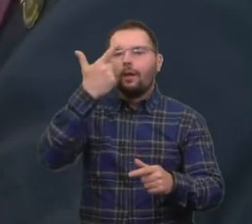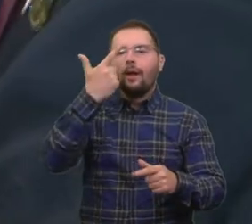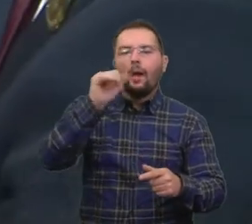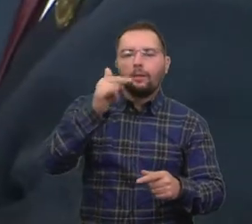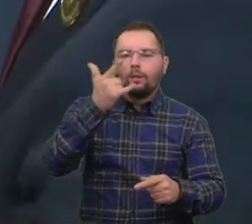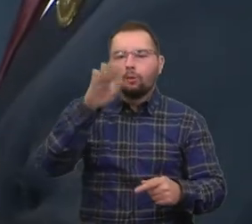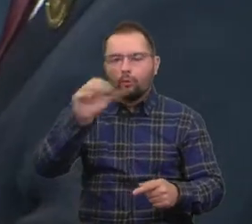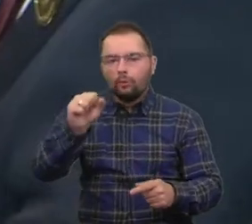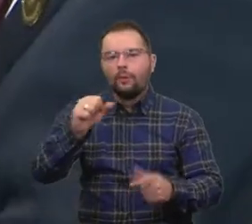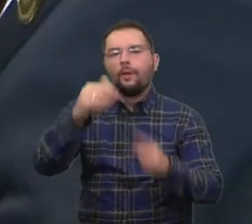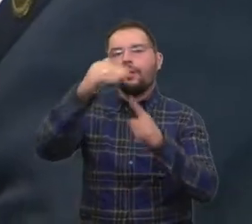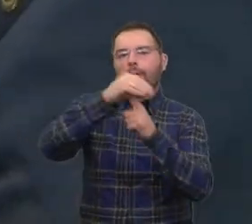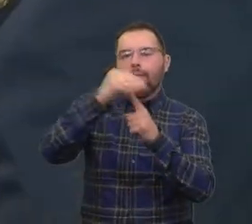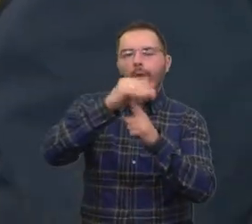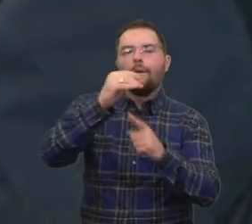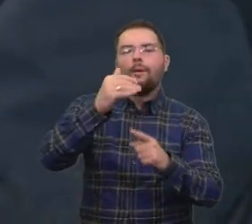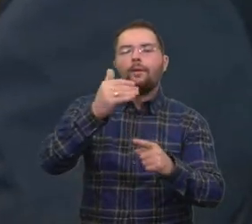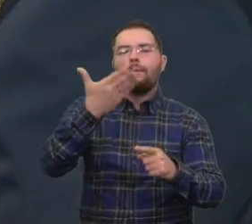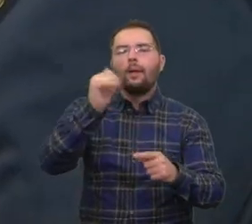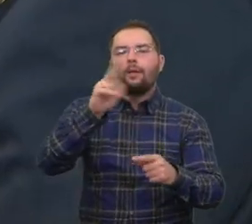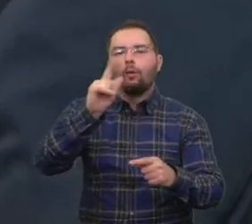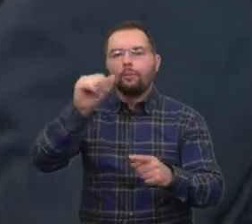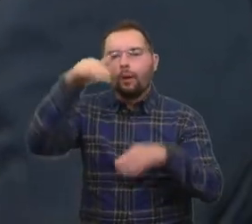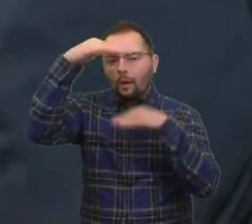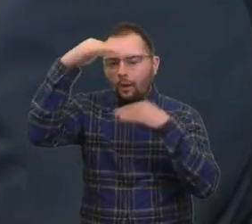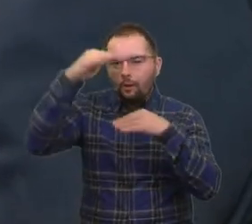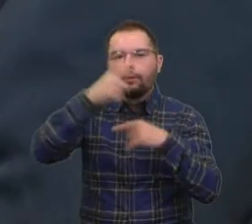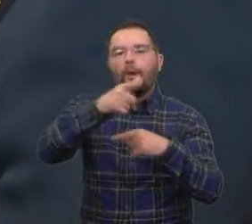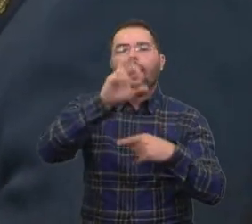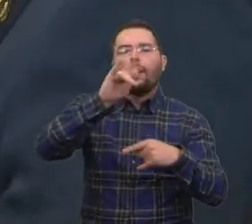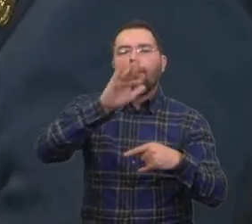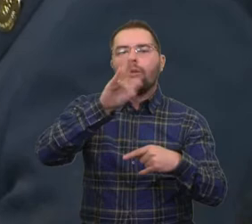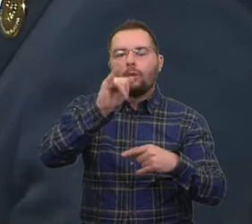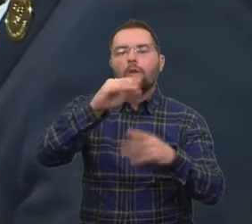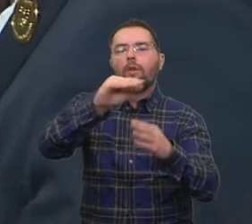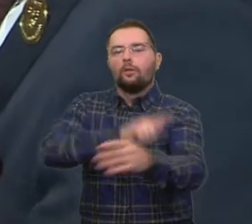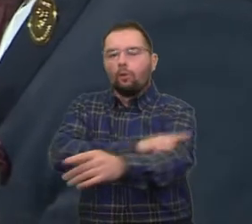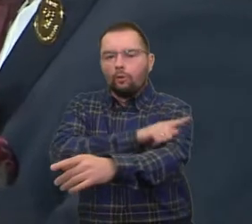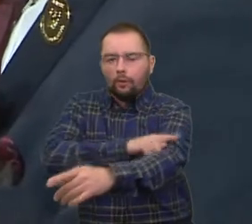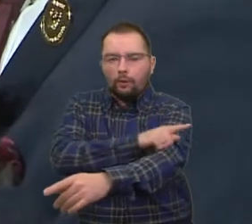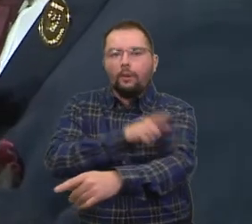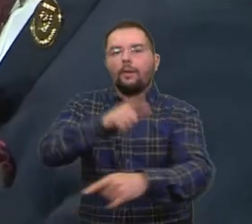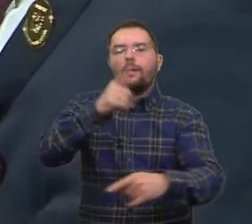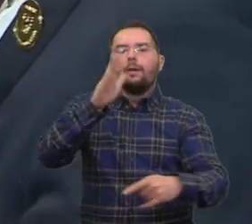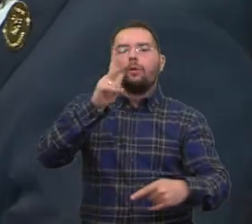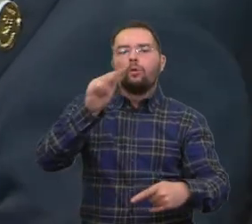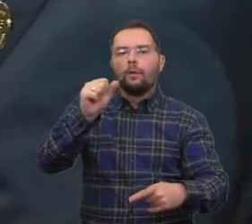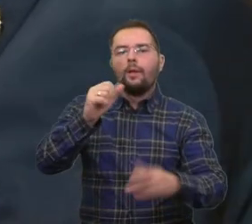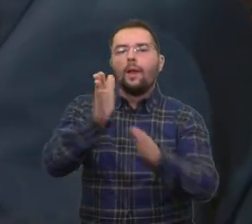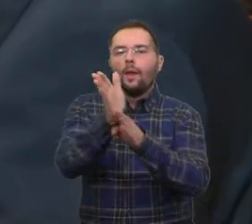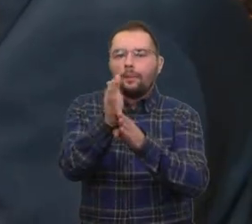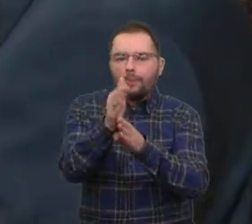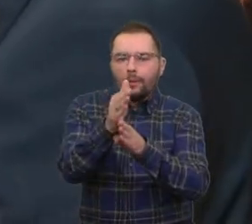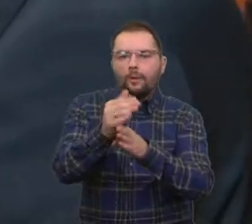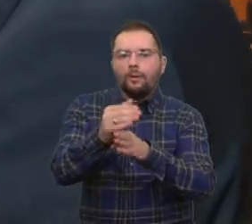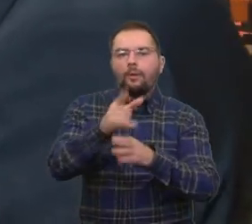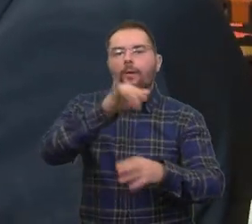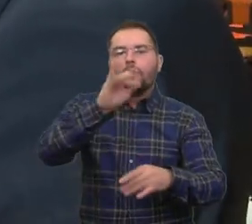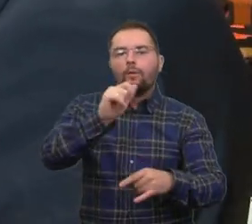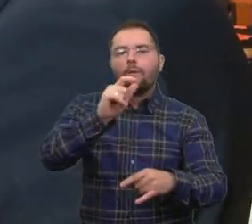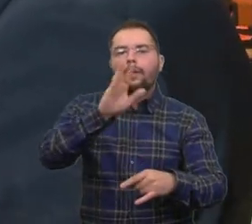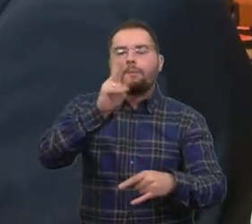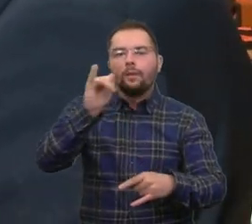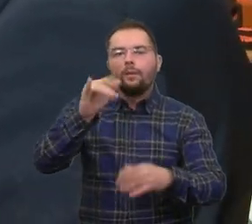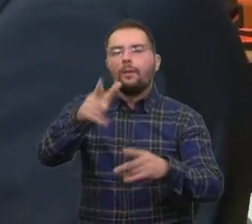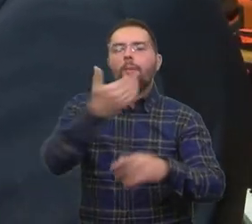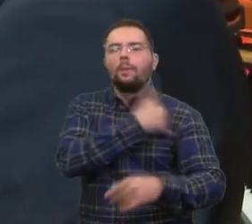Dziuba, Tychy, Marcin Krupa, Katowice, Arkadiusz Chęciński, Sosnowiec, Piotr Kuczera, Rybnik, Jarosław